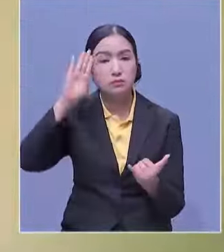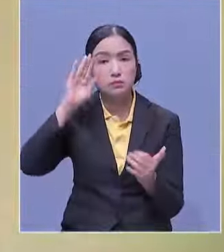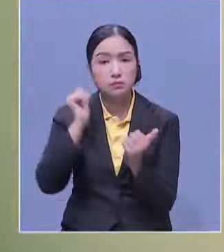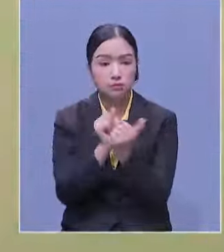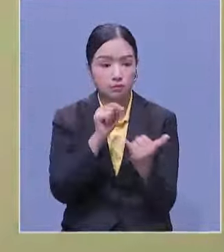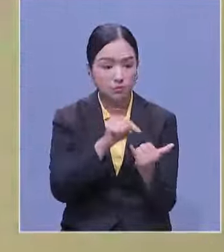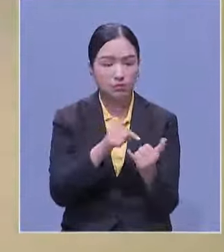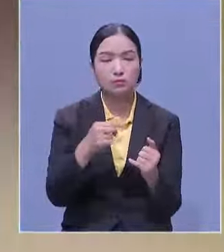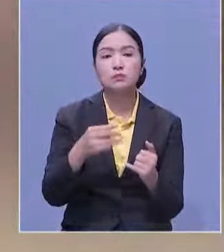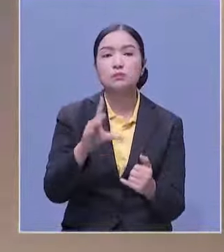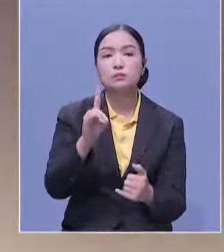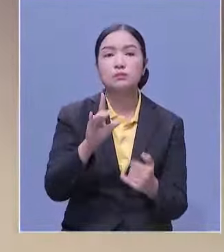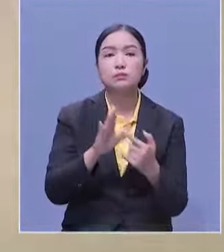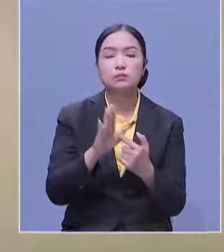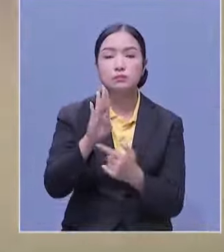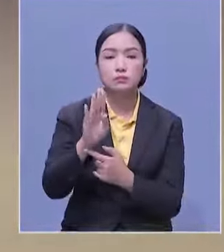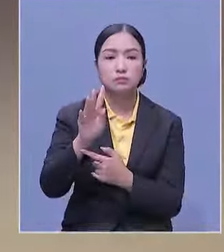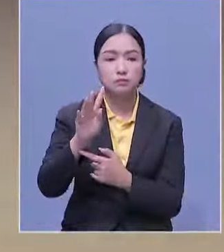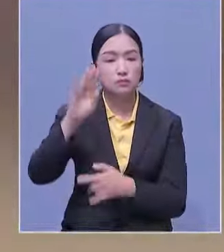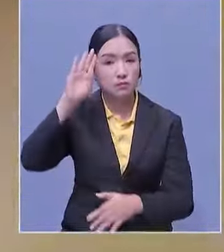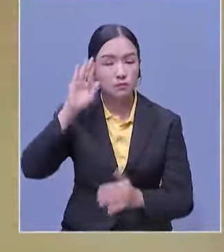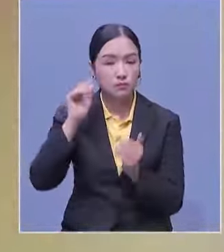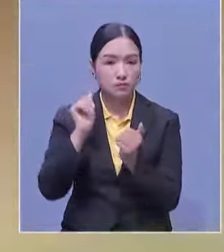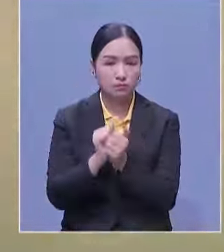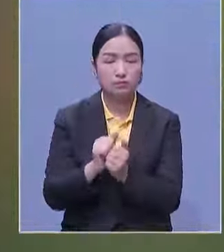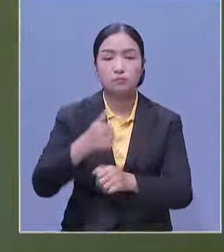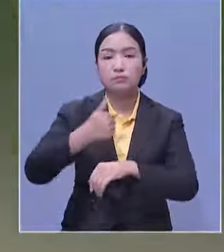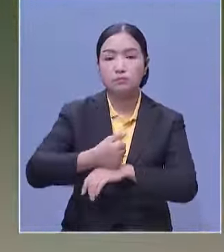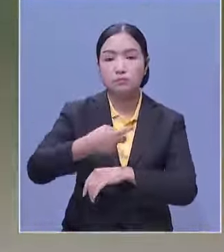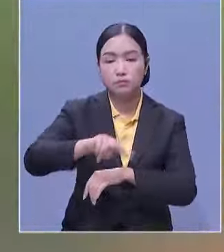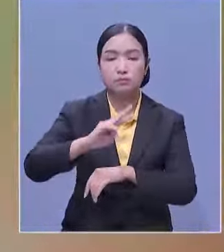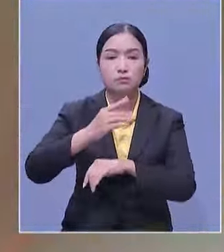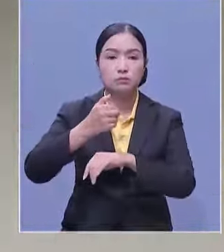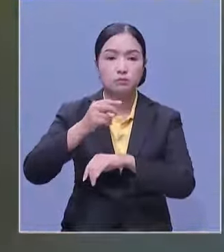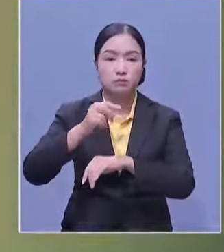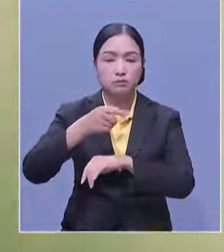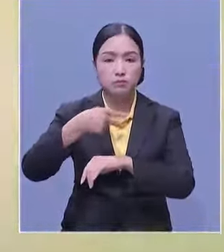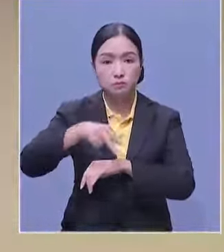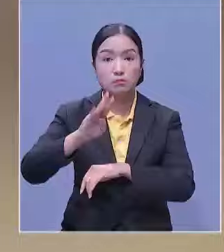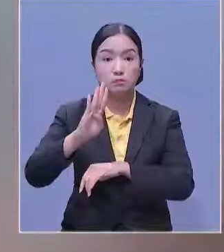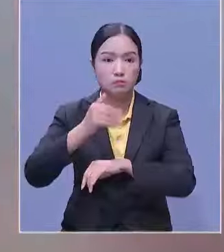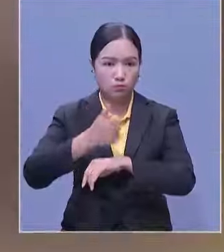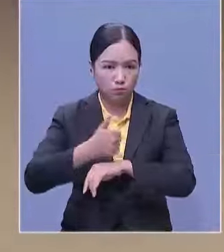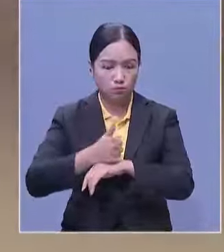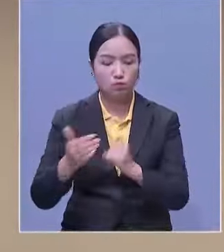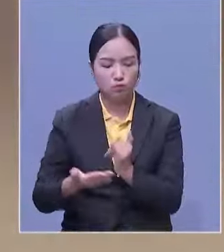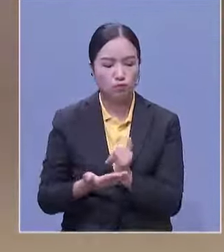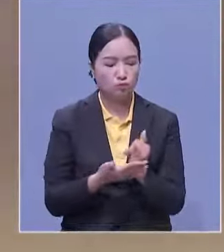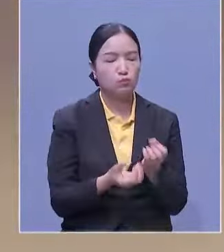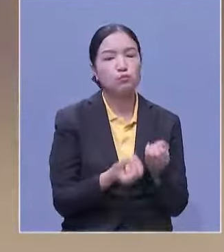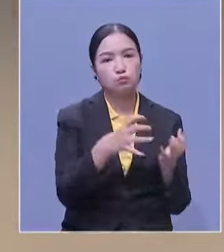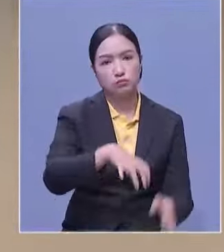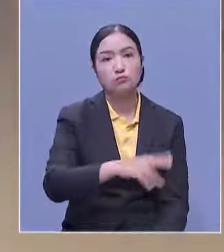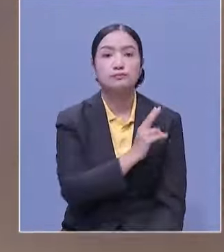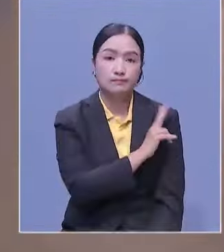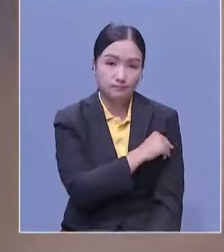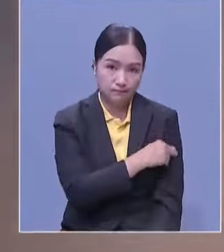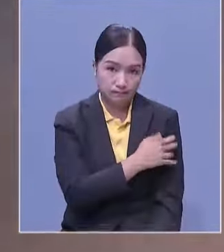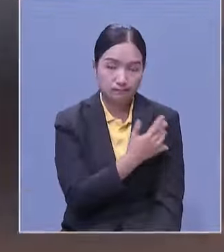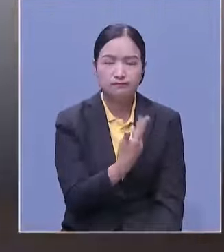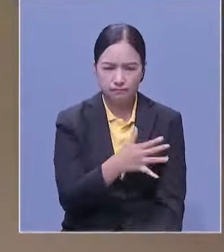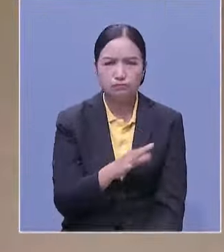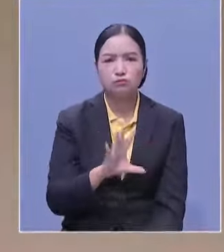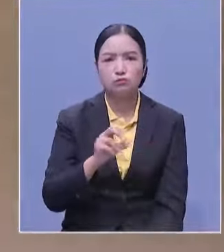ตำรวจสมศักดิ์หนูเอียดเป็นผบหมู่จราจรสพฉลองนะคะถูกนำส่งโรงพยาบาลฉลองซึ่งเหตุการณ์